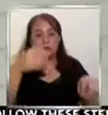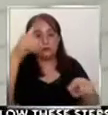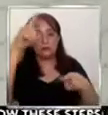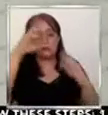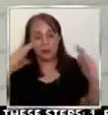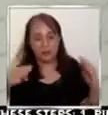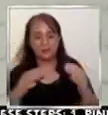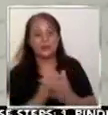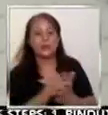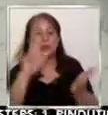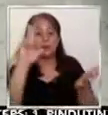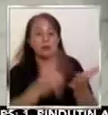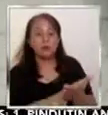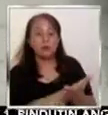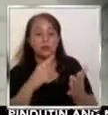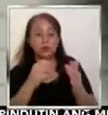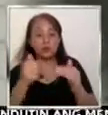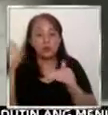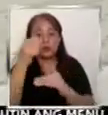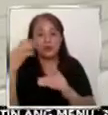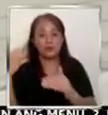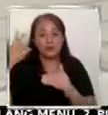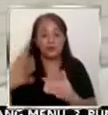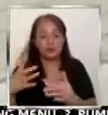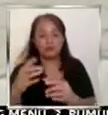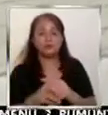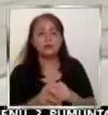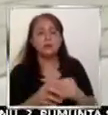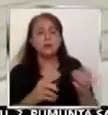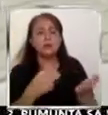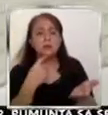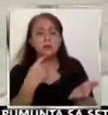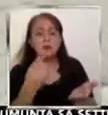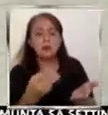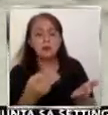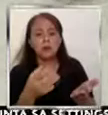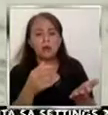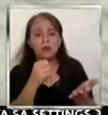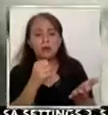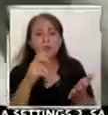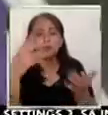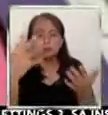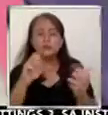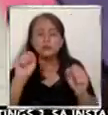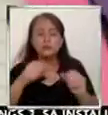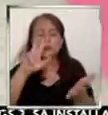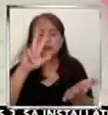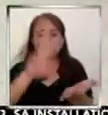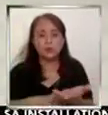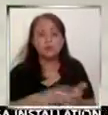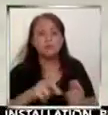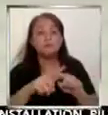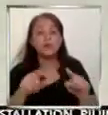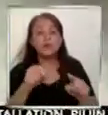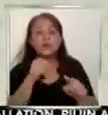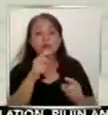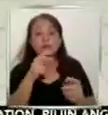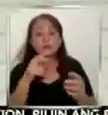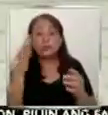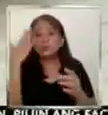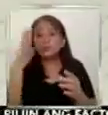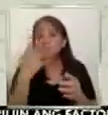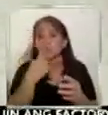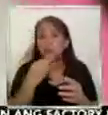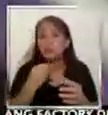executive officer. Aminado si Jodeline na may pinirmahan siyang dokumento, pero hindi raw niya nakikilala ang papel na isinumite